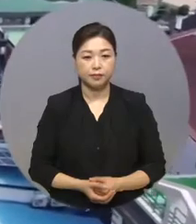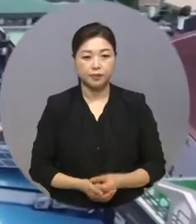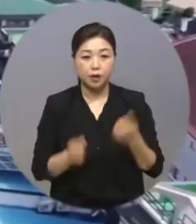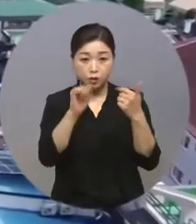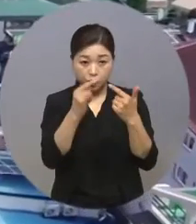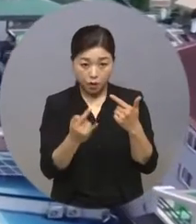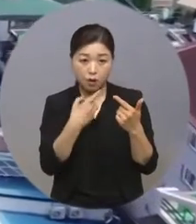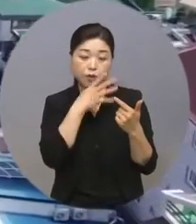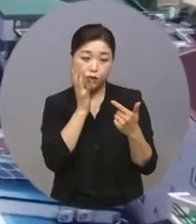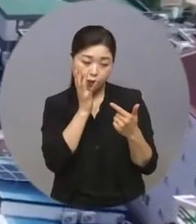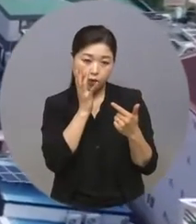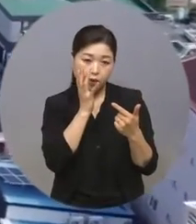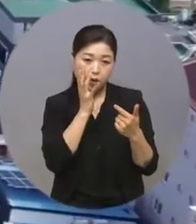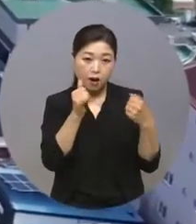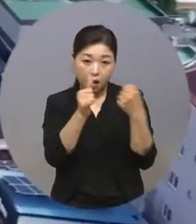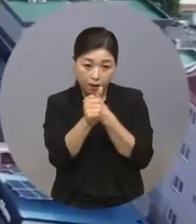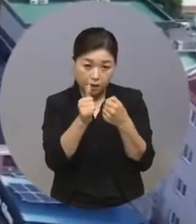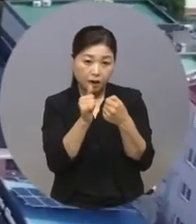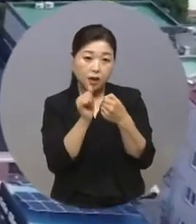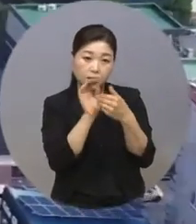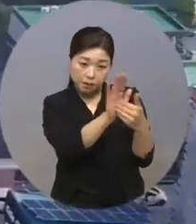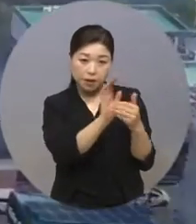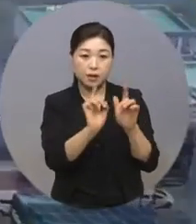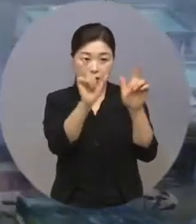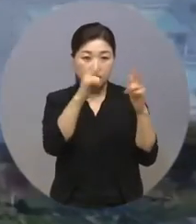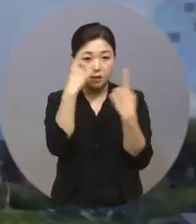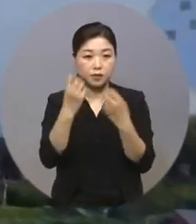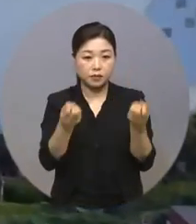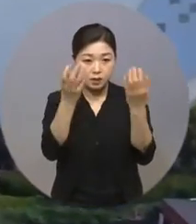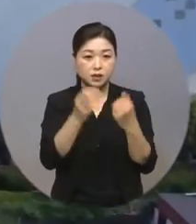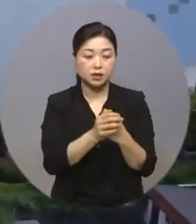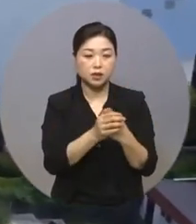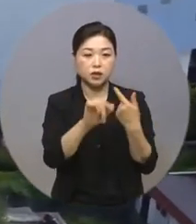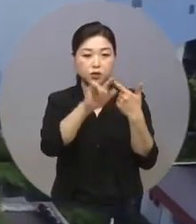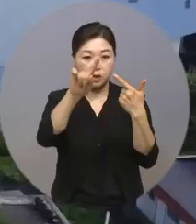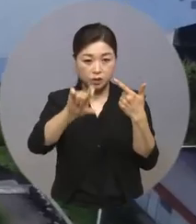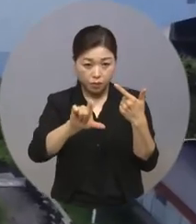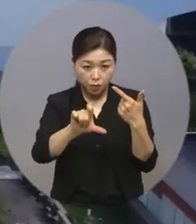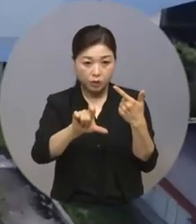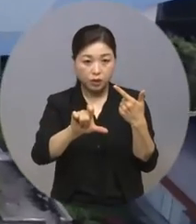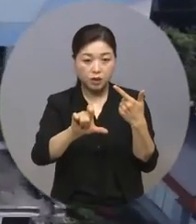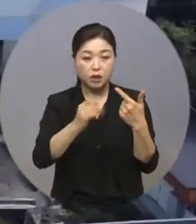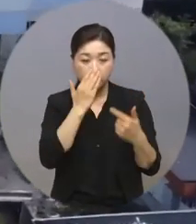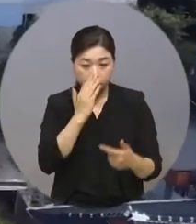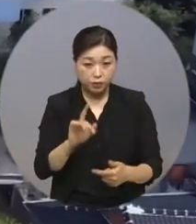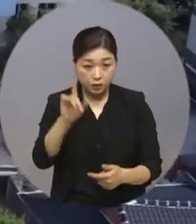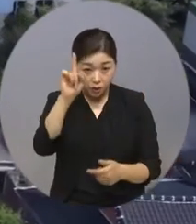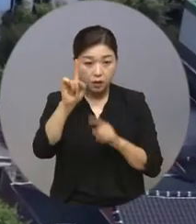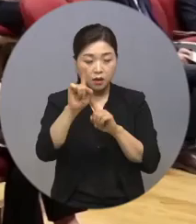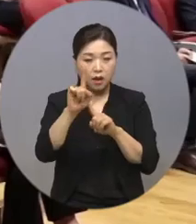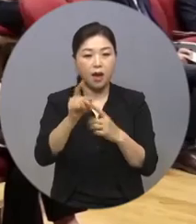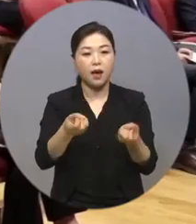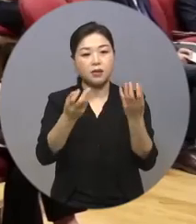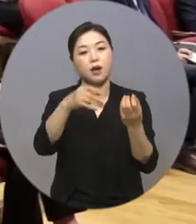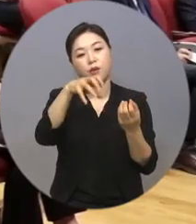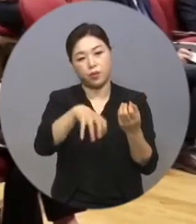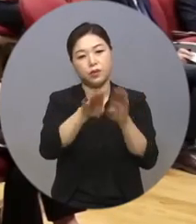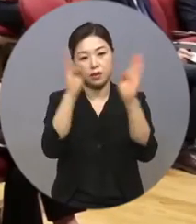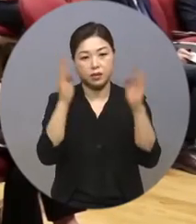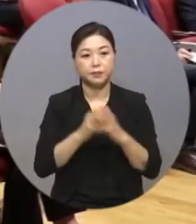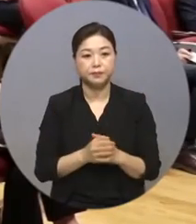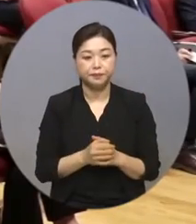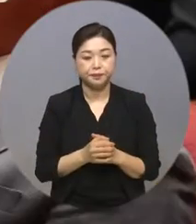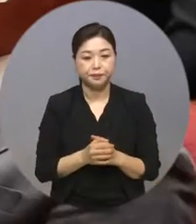제6회 노인학대 예방의 날 기념식이 지난 15일 순천시 문화관광센터 다목적홀에서 열렸습니다.